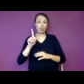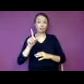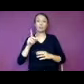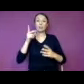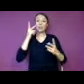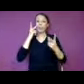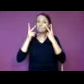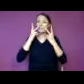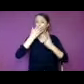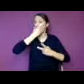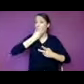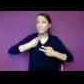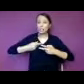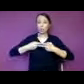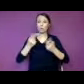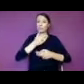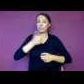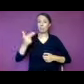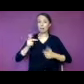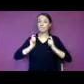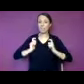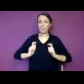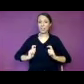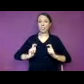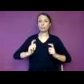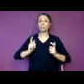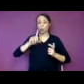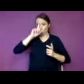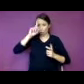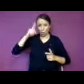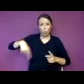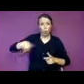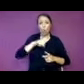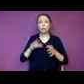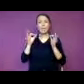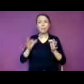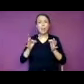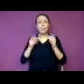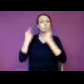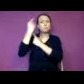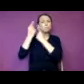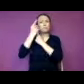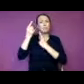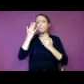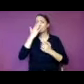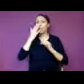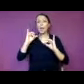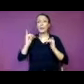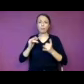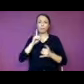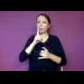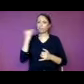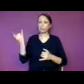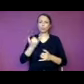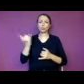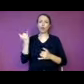wizerunek wsi, czy to wyobrażenie wsi w społecznej świadomości wydaje się trochę zahibernowane. Dalej utrwalane